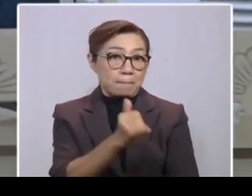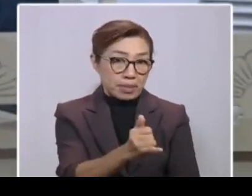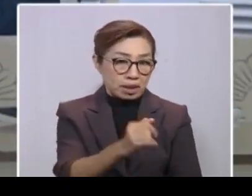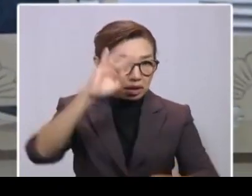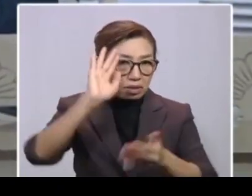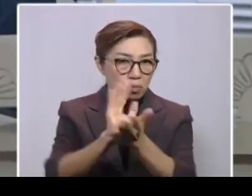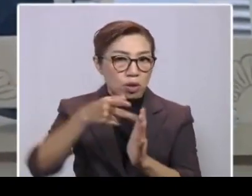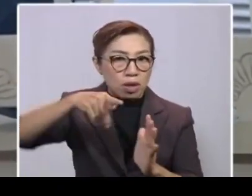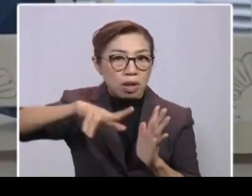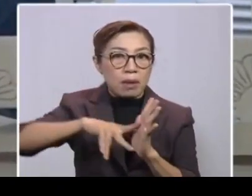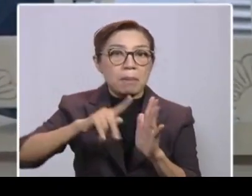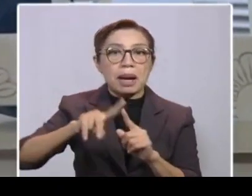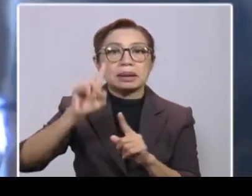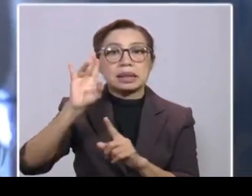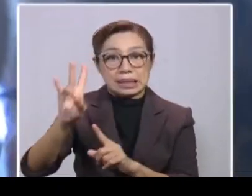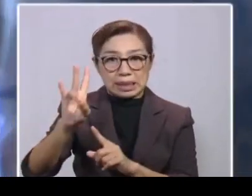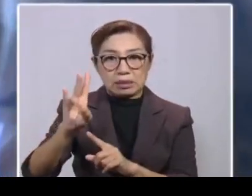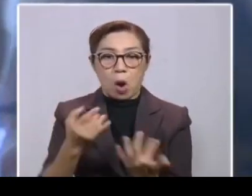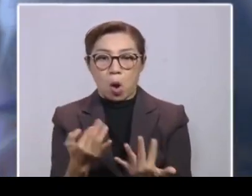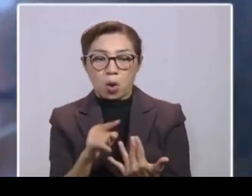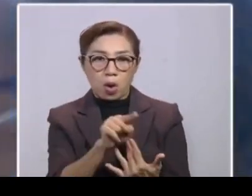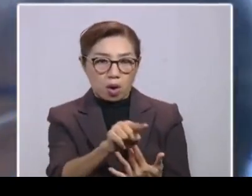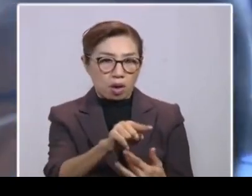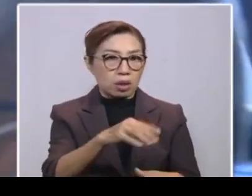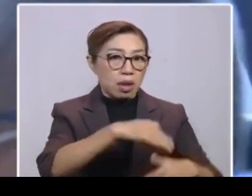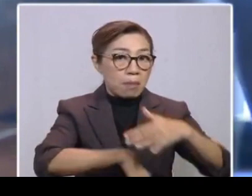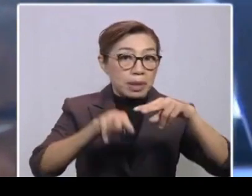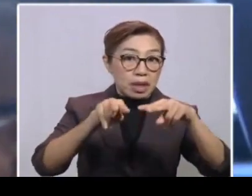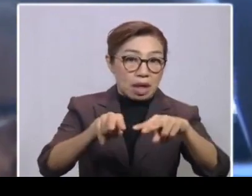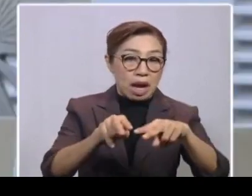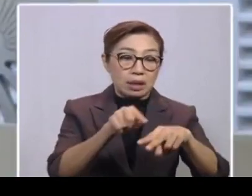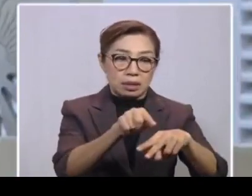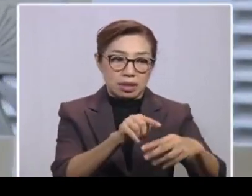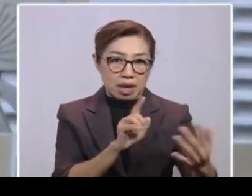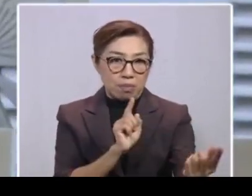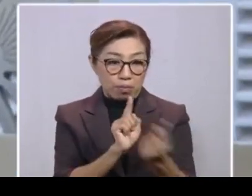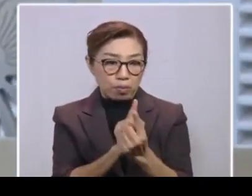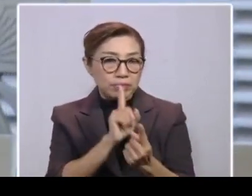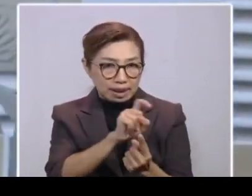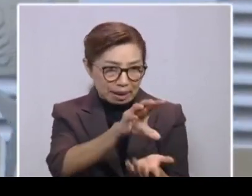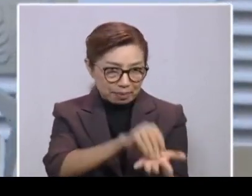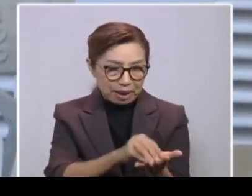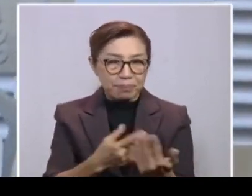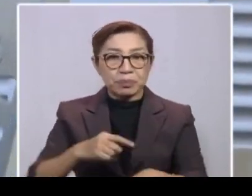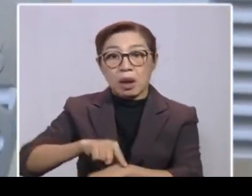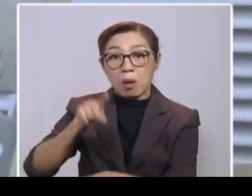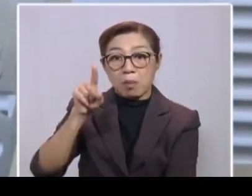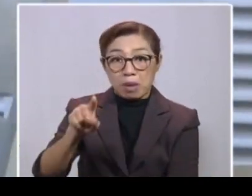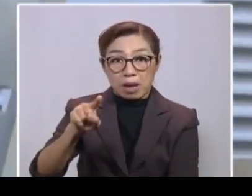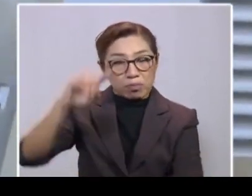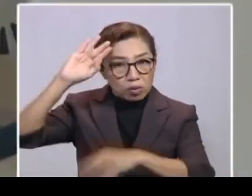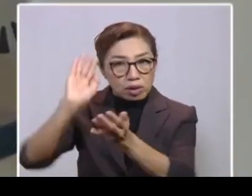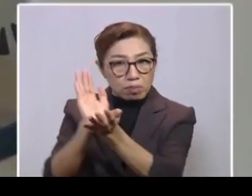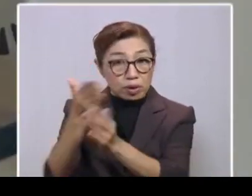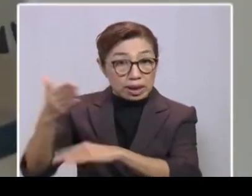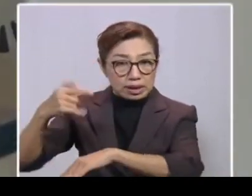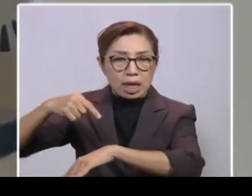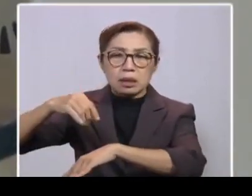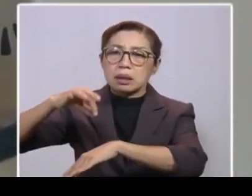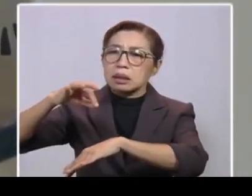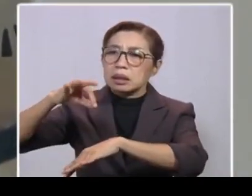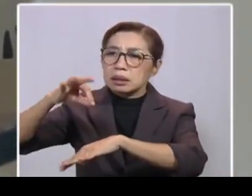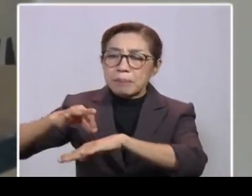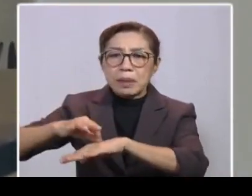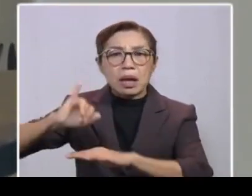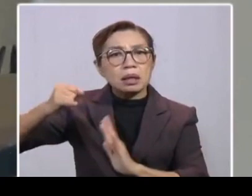มารอสอบปากคำพยานในที่เกิดเหตุขณะเดียวกันนะครับ 13:00นเจเรตำรวจแห่งชาติจะเดินทางมาสอบตำรวจที่